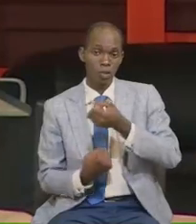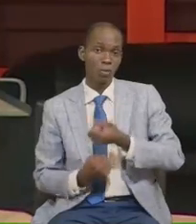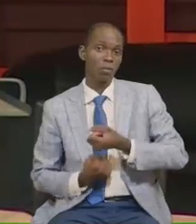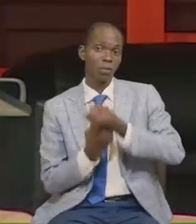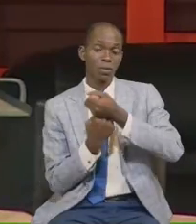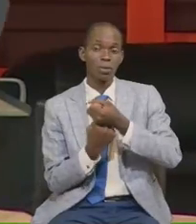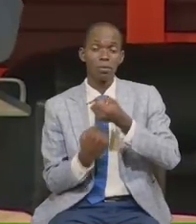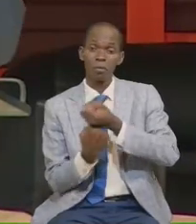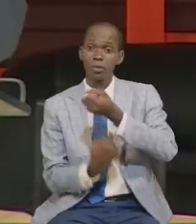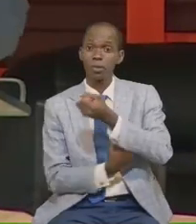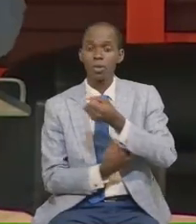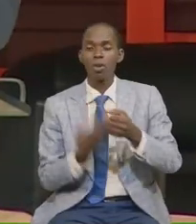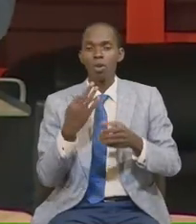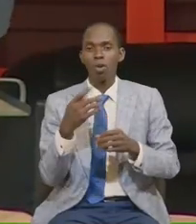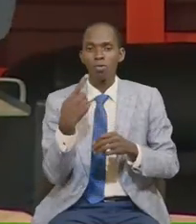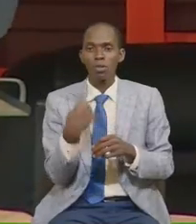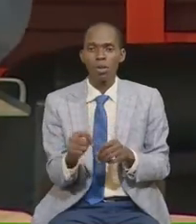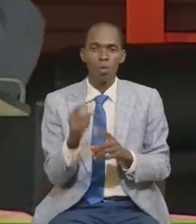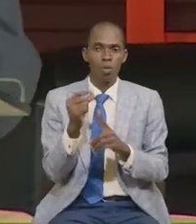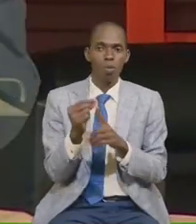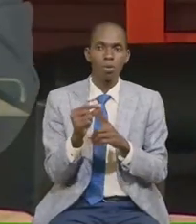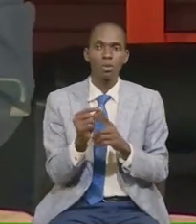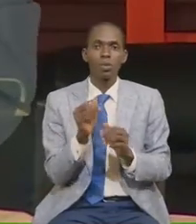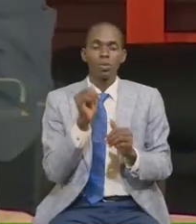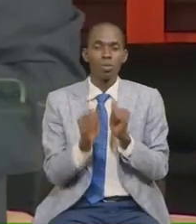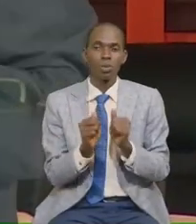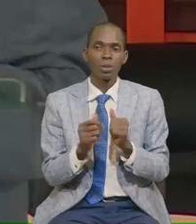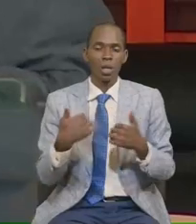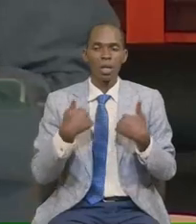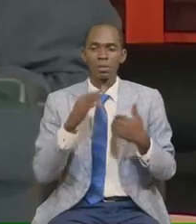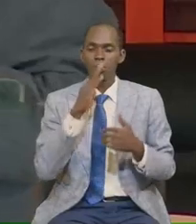de l'œuvre qu'il a établie pour chacun de nous.